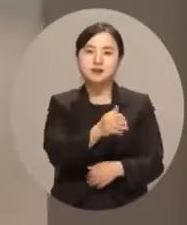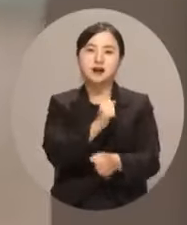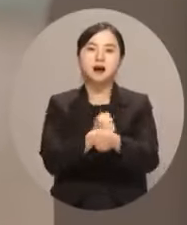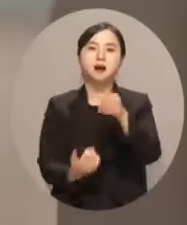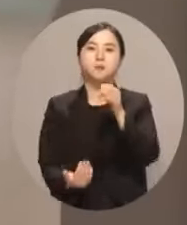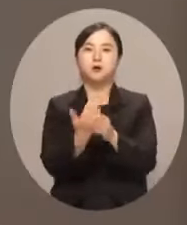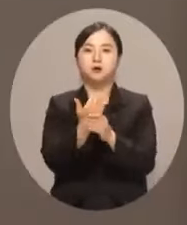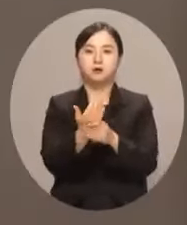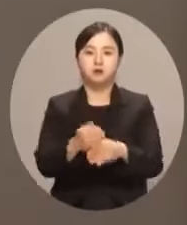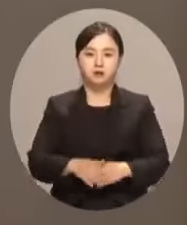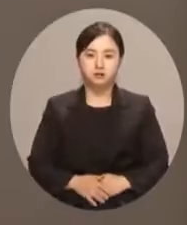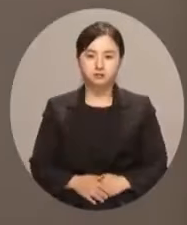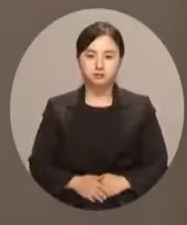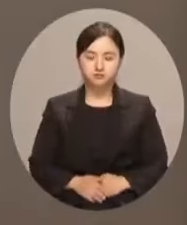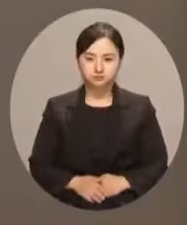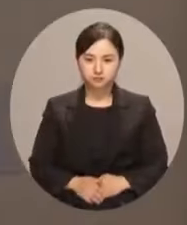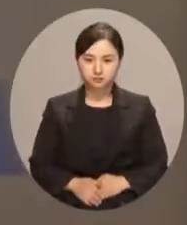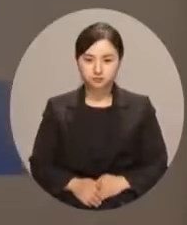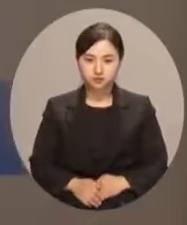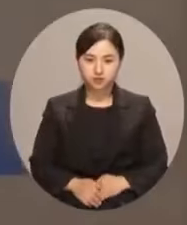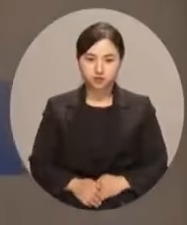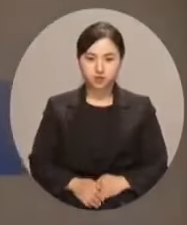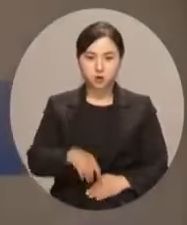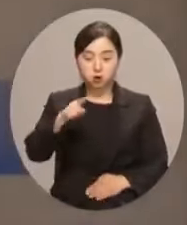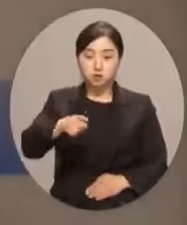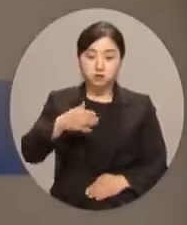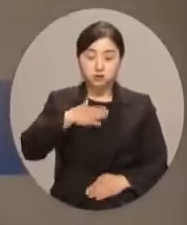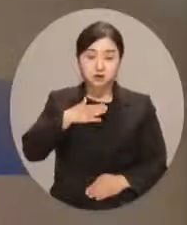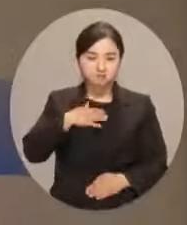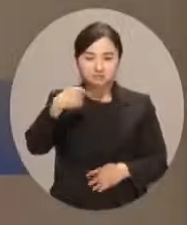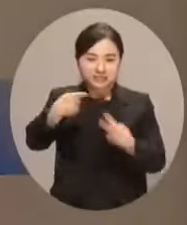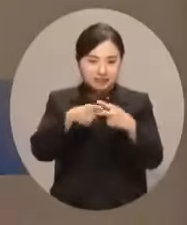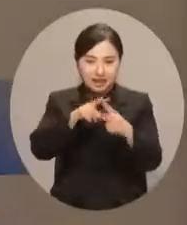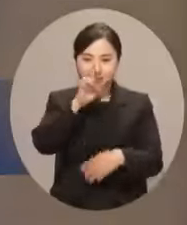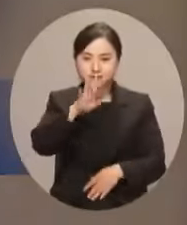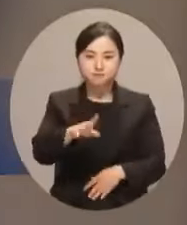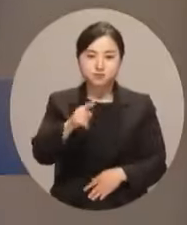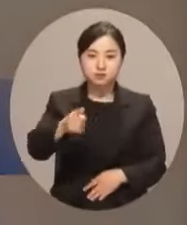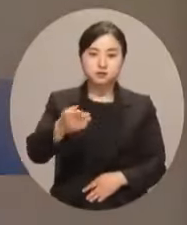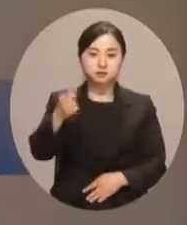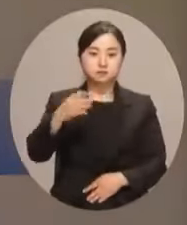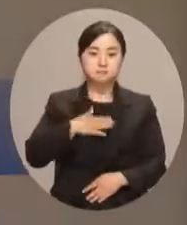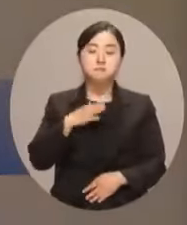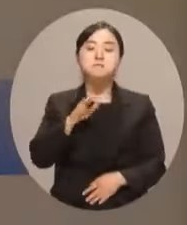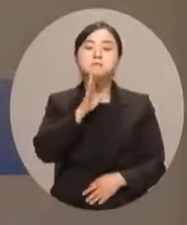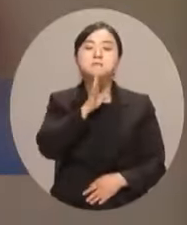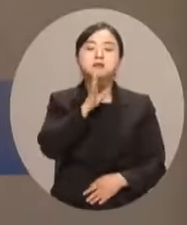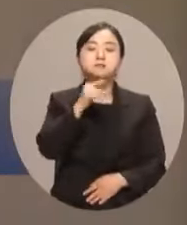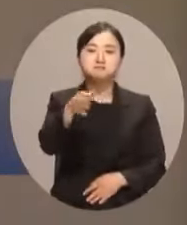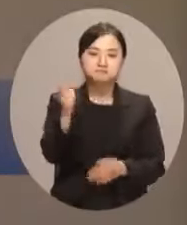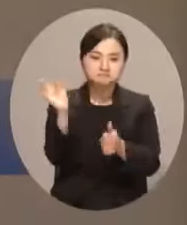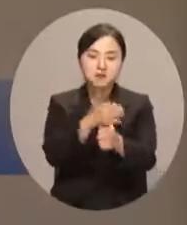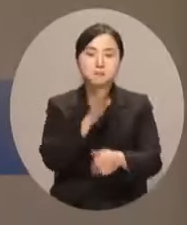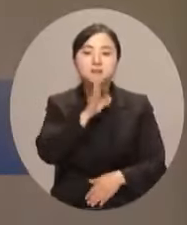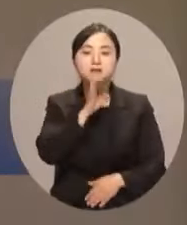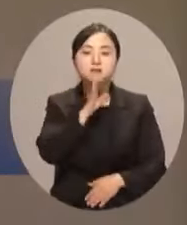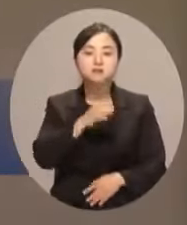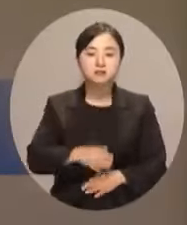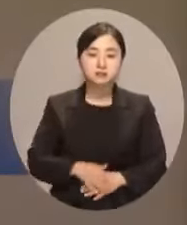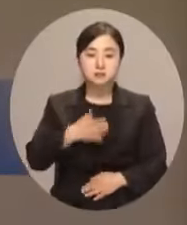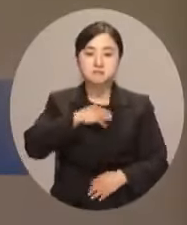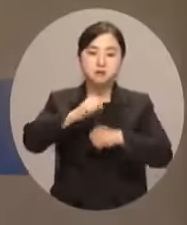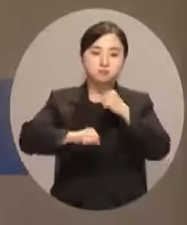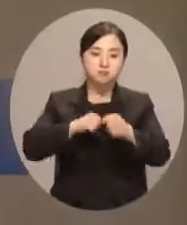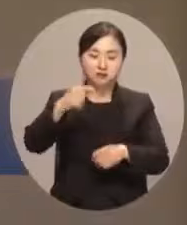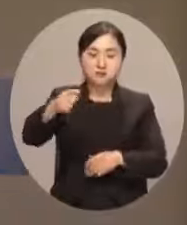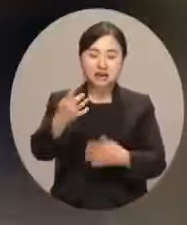일까지 벌입니다. 맞을 것 같았어? 이거 어디다 댔냐? 네, 땀 때렸다. 뭐 하냐? 땀 때렸다. 니는 그